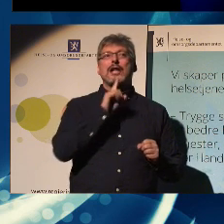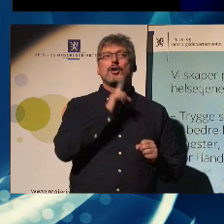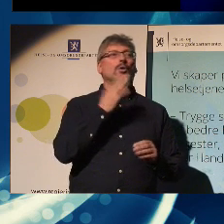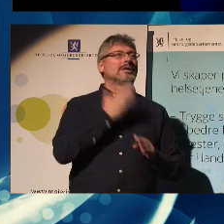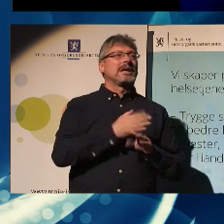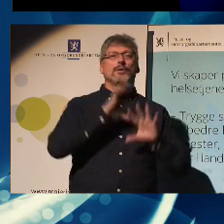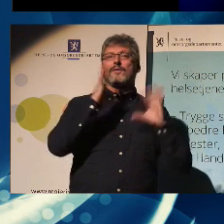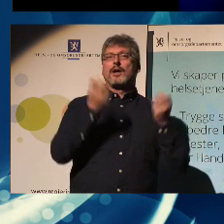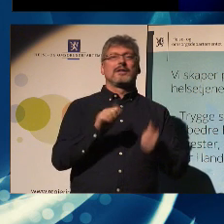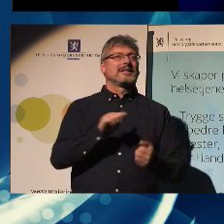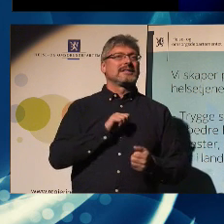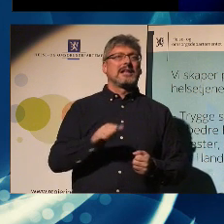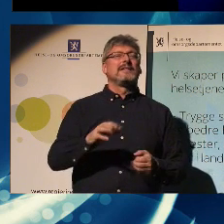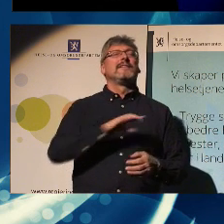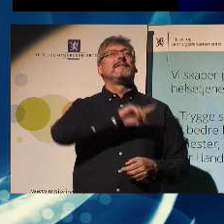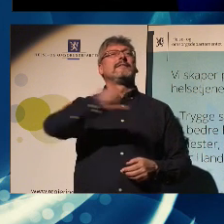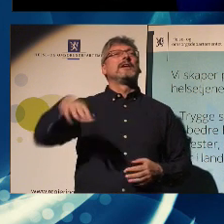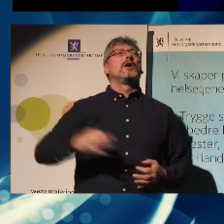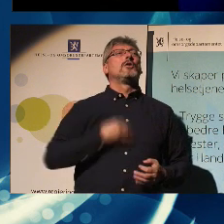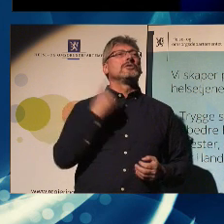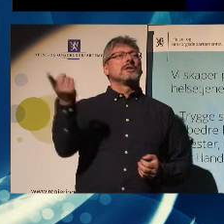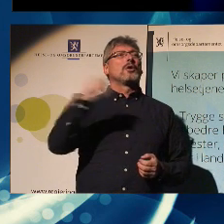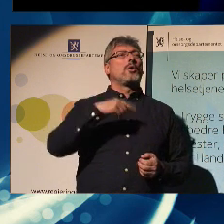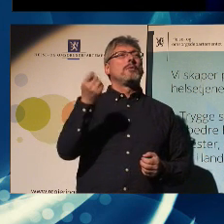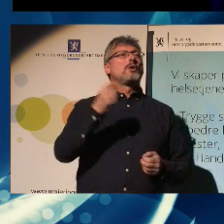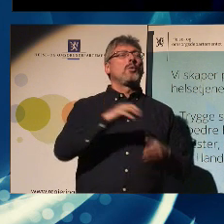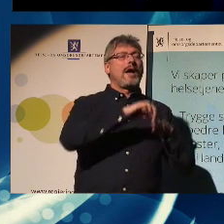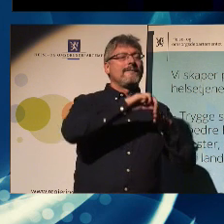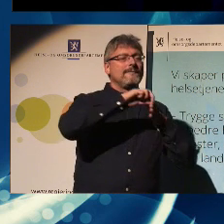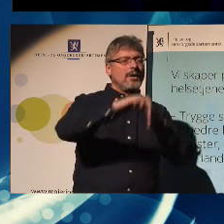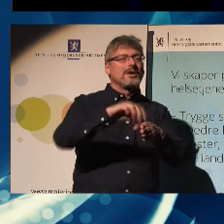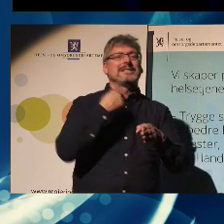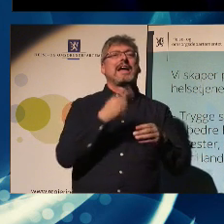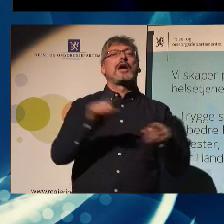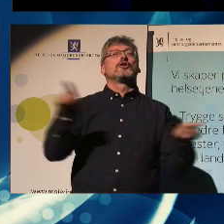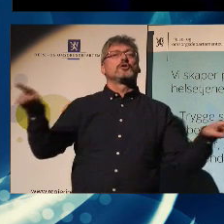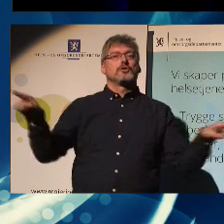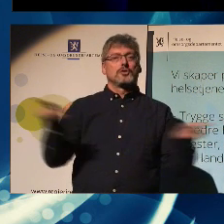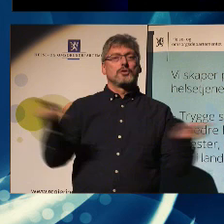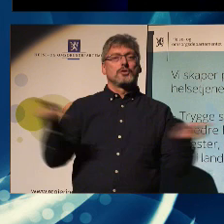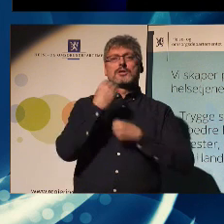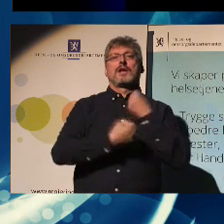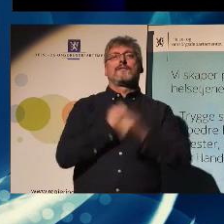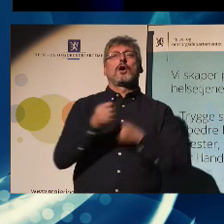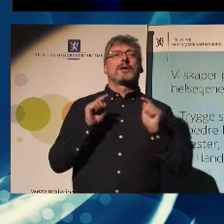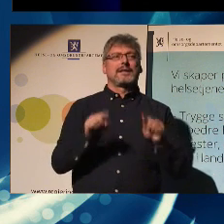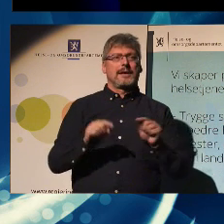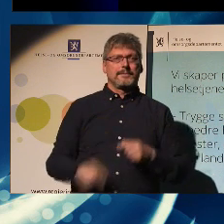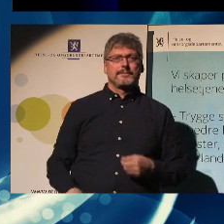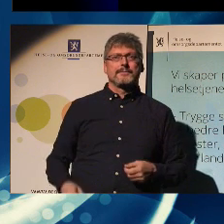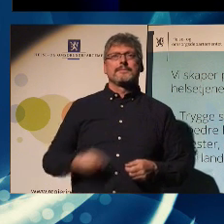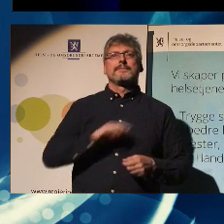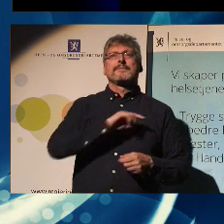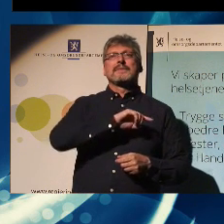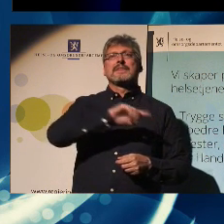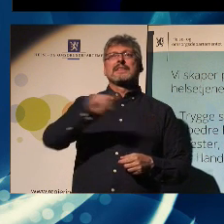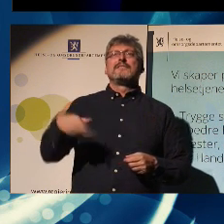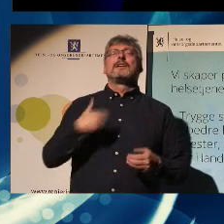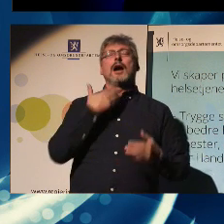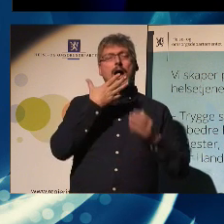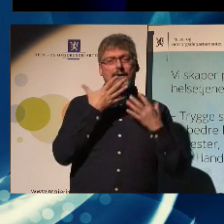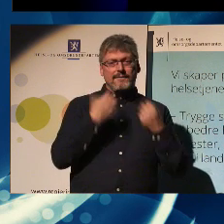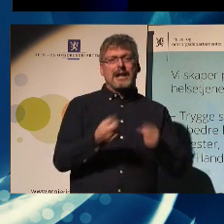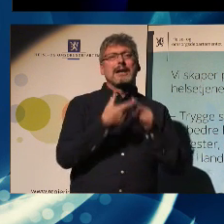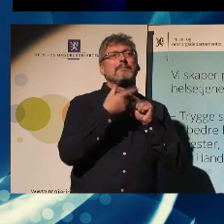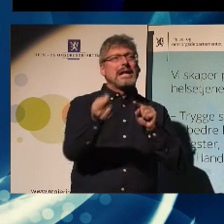selv. Vi ønsker at det kommer noen føringer som sier sånn skal de gjøre det. Vi har vært pilot, og vi